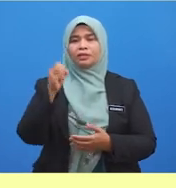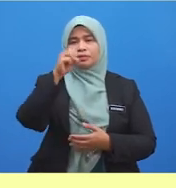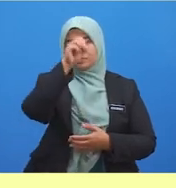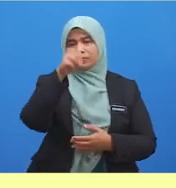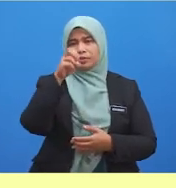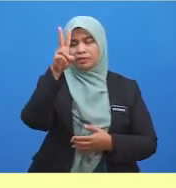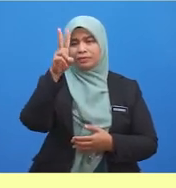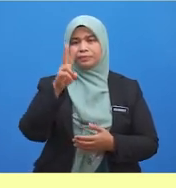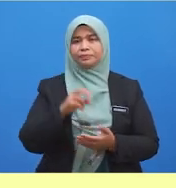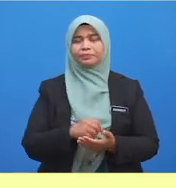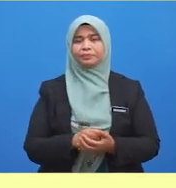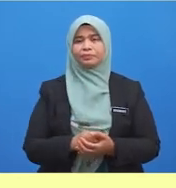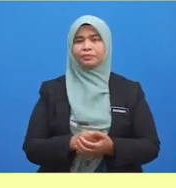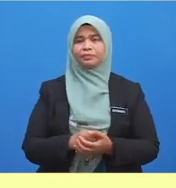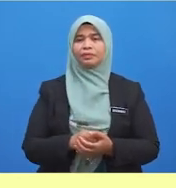Soalan kedua.